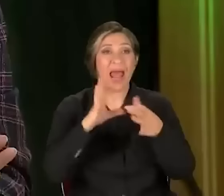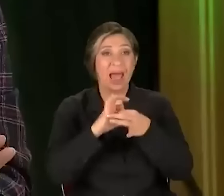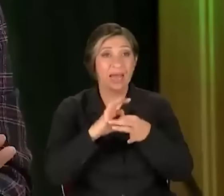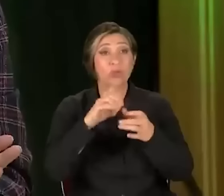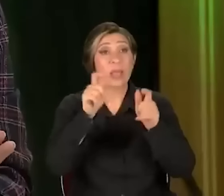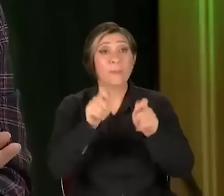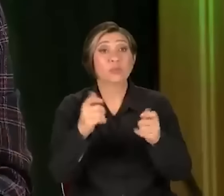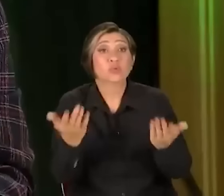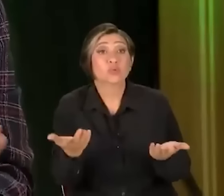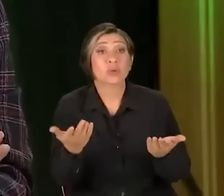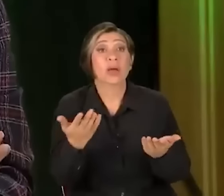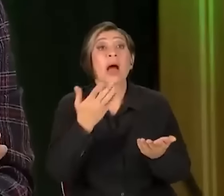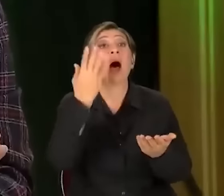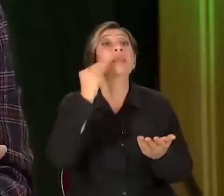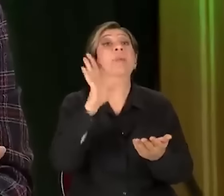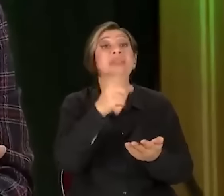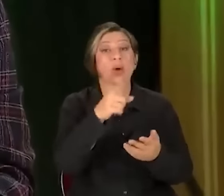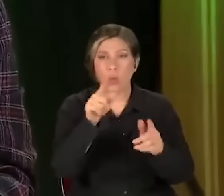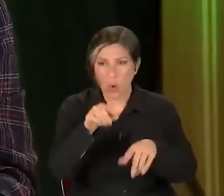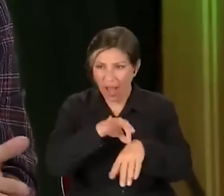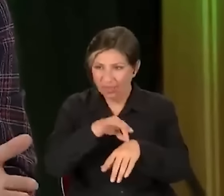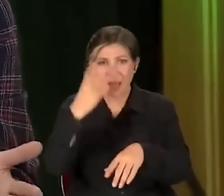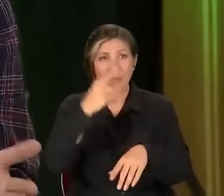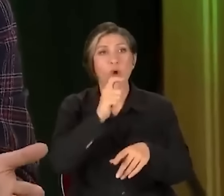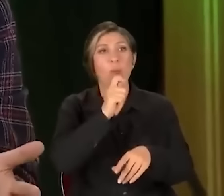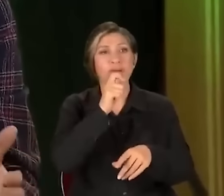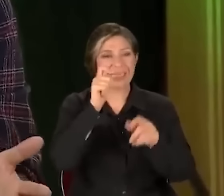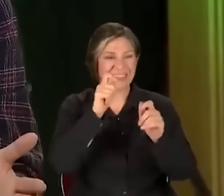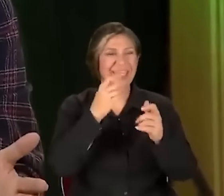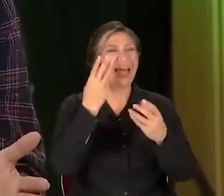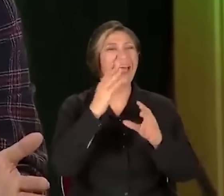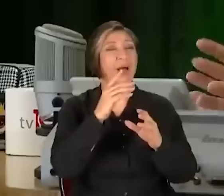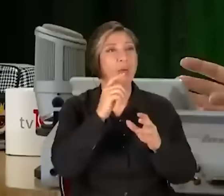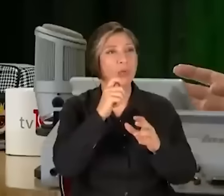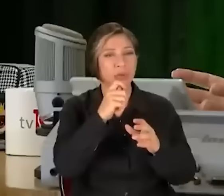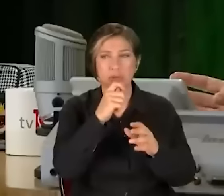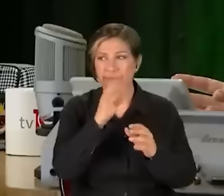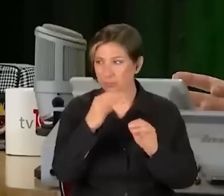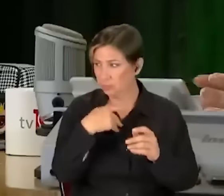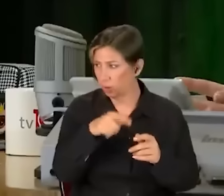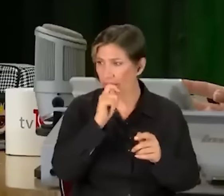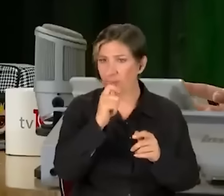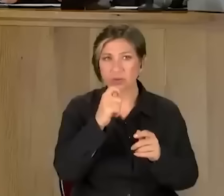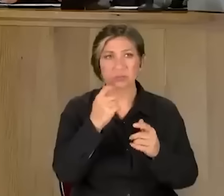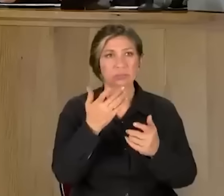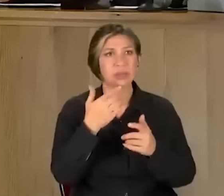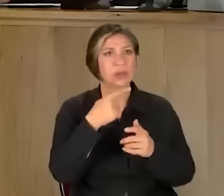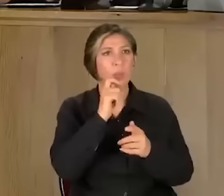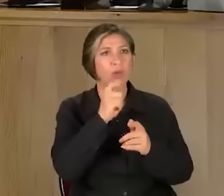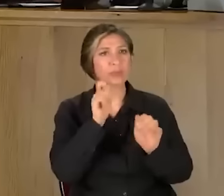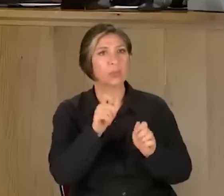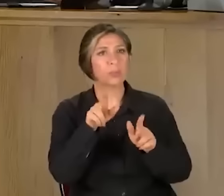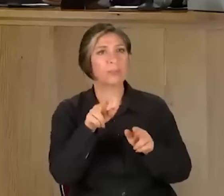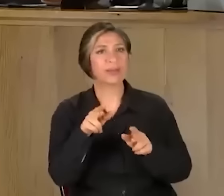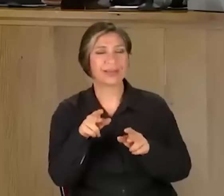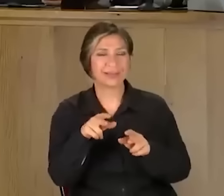bunu yapıyorsundur zaten yani. Yaparken anlarsın. Mesela sen röportaj yaparken anlamışsındır. Ya evet oldu vallahi, şu anda bu röportajı